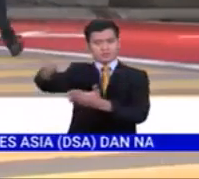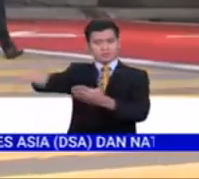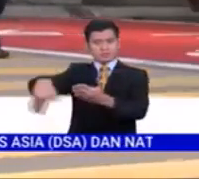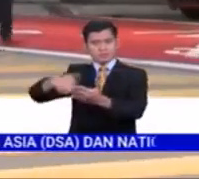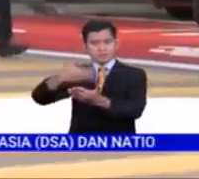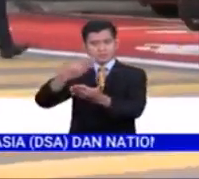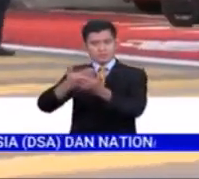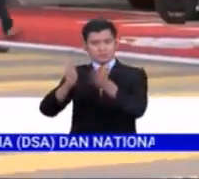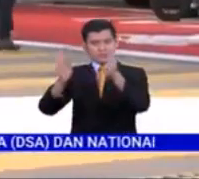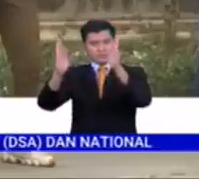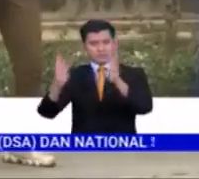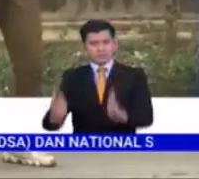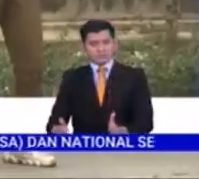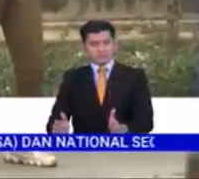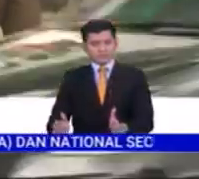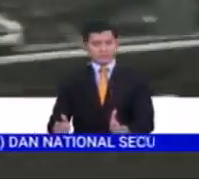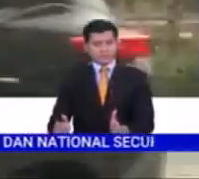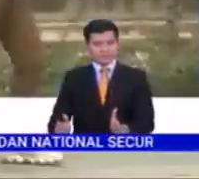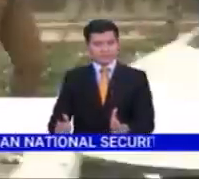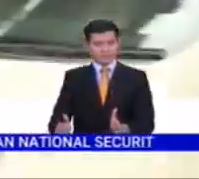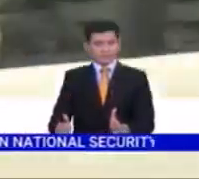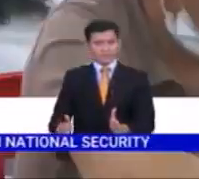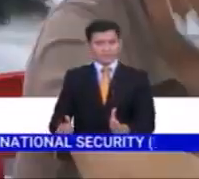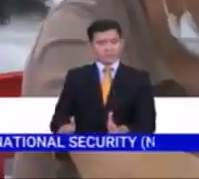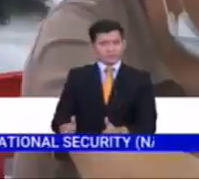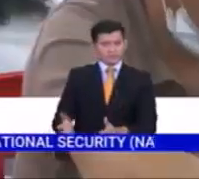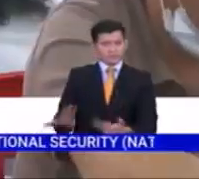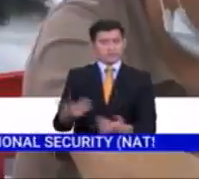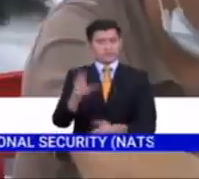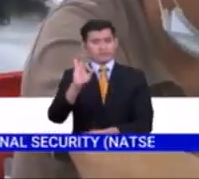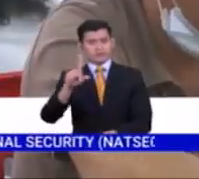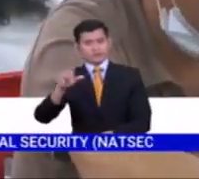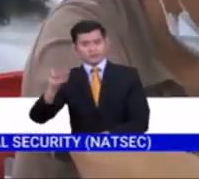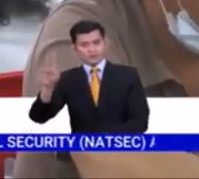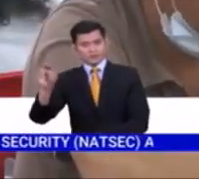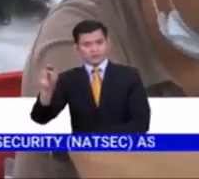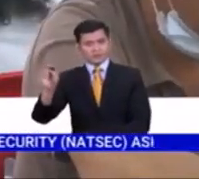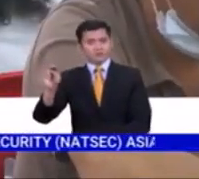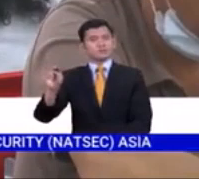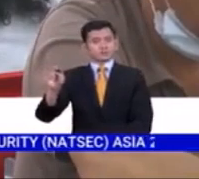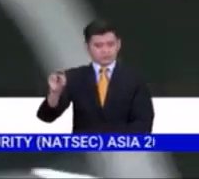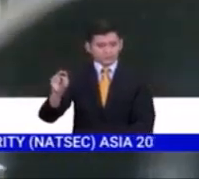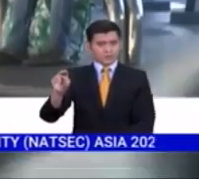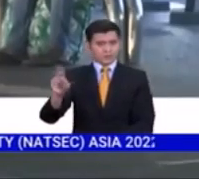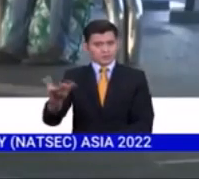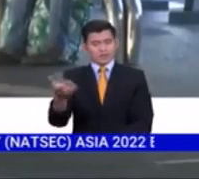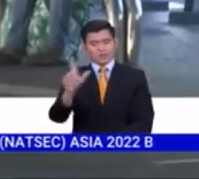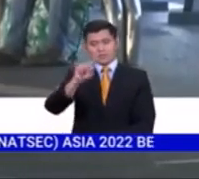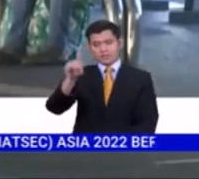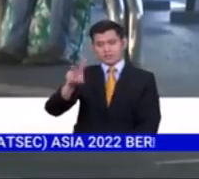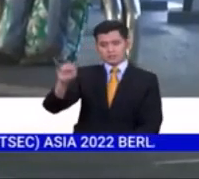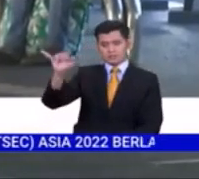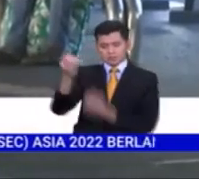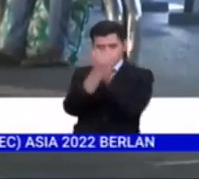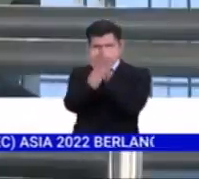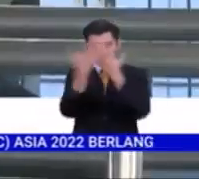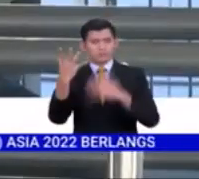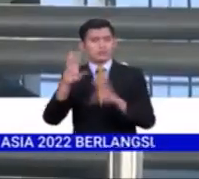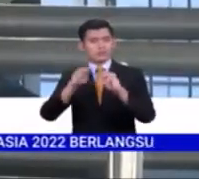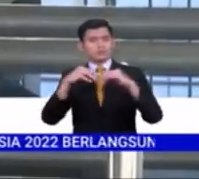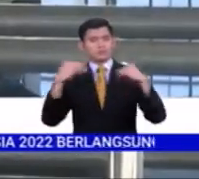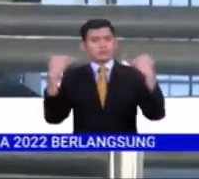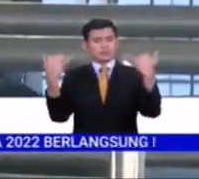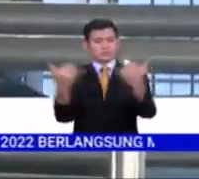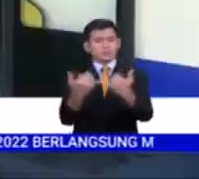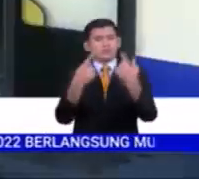Menurut Fellow Kanan Akademi Nusantara Azmi Hassan, masyarakat berpengalaman dan berjaya hidup dengan penyakit-penyakit endemik